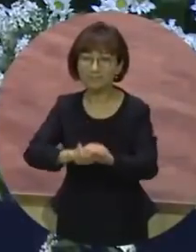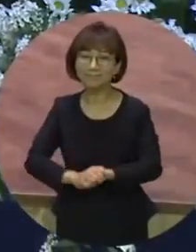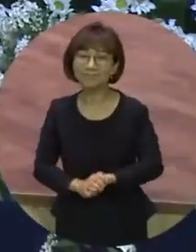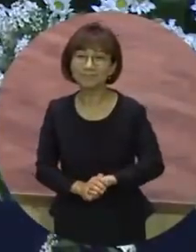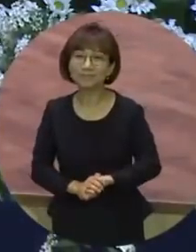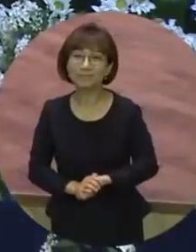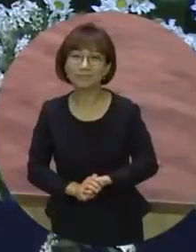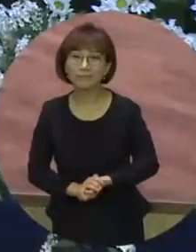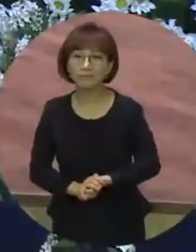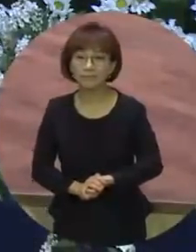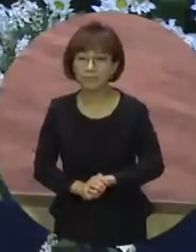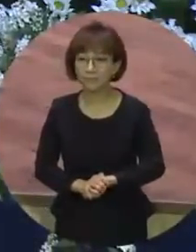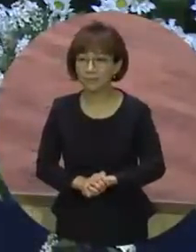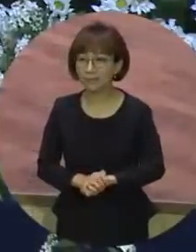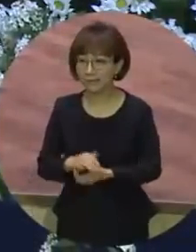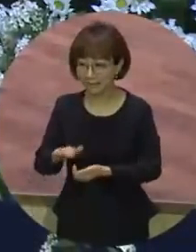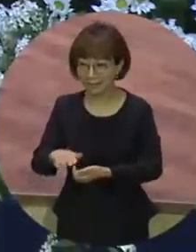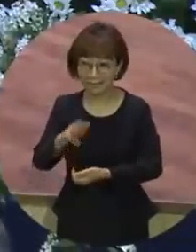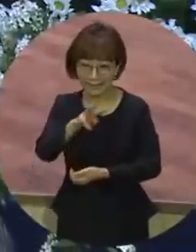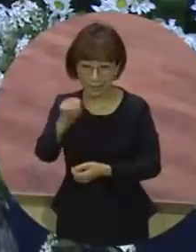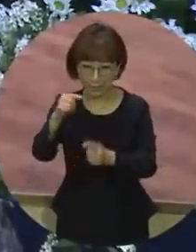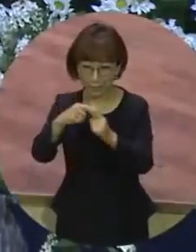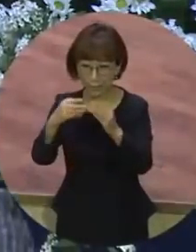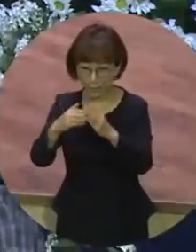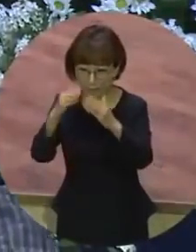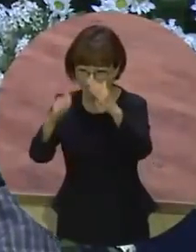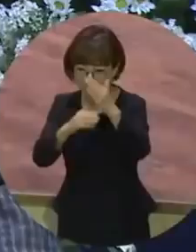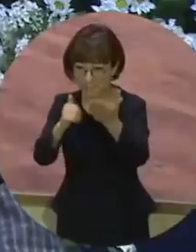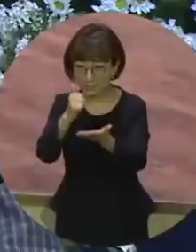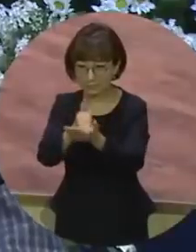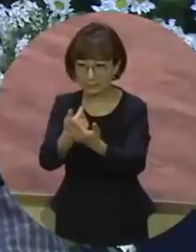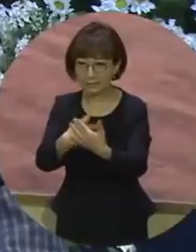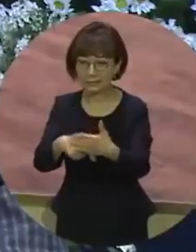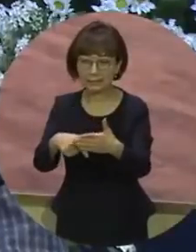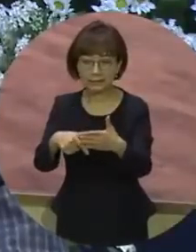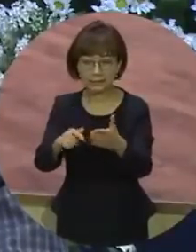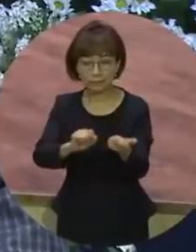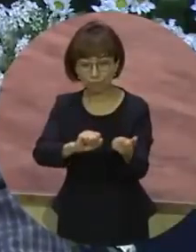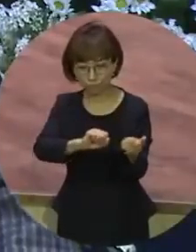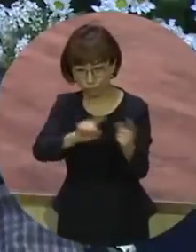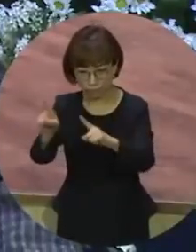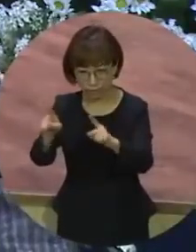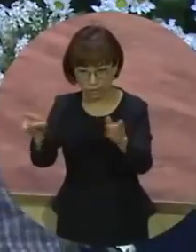된 바인지 부활신앙이 너무 강해가지고 장례식장에도 서로 만나면 웃는다네.